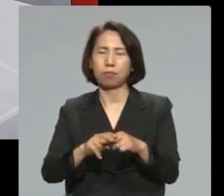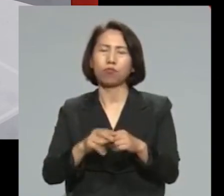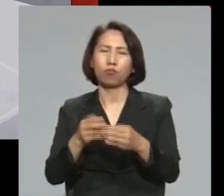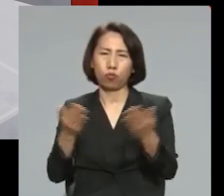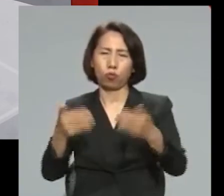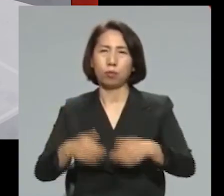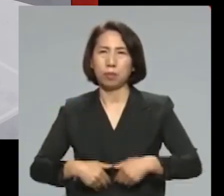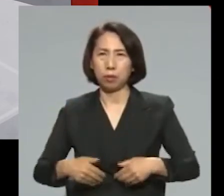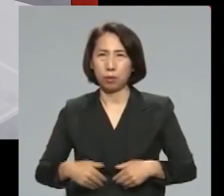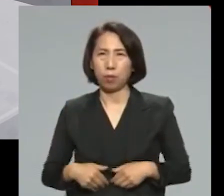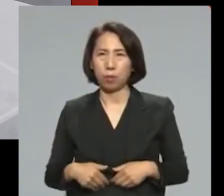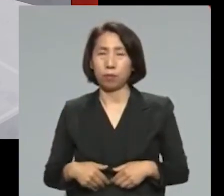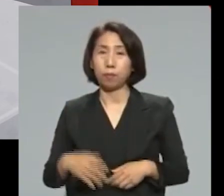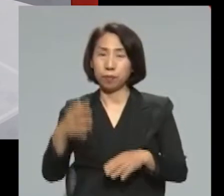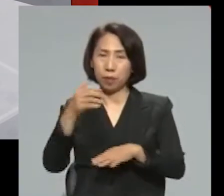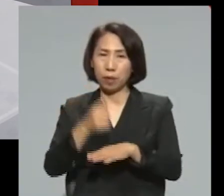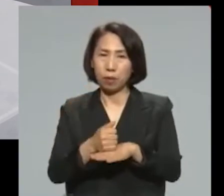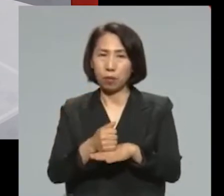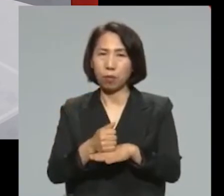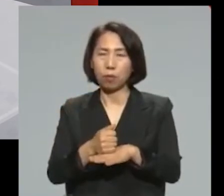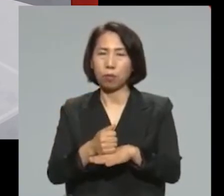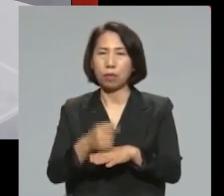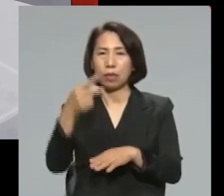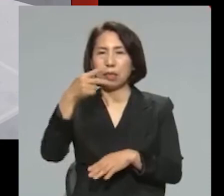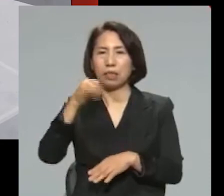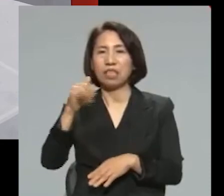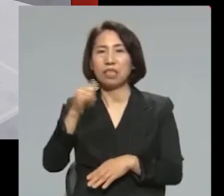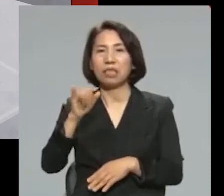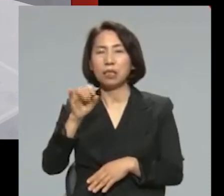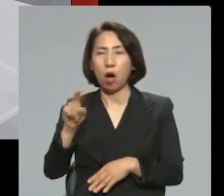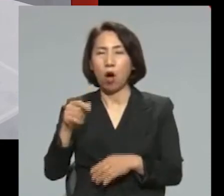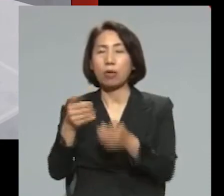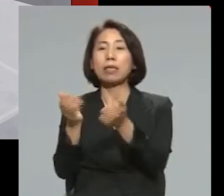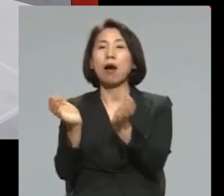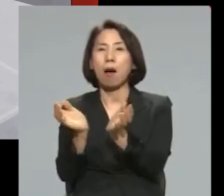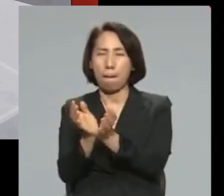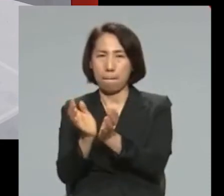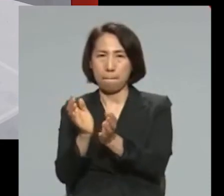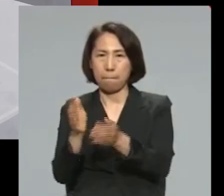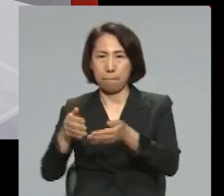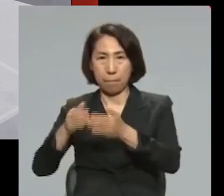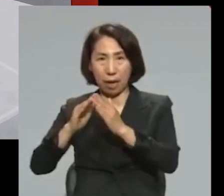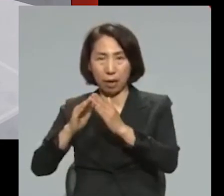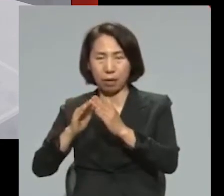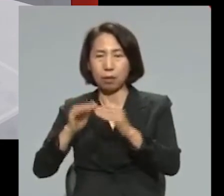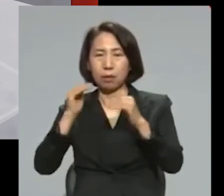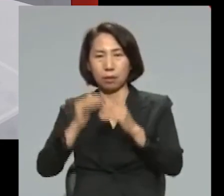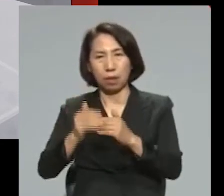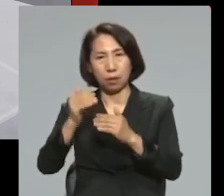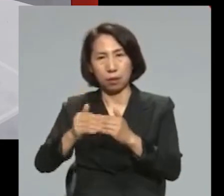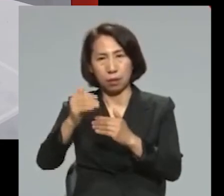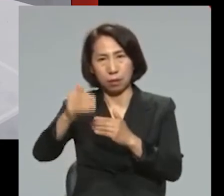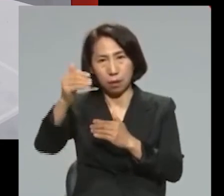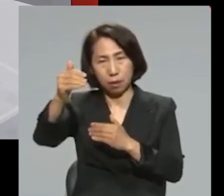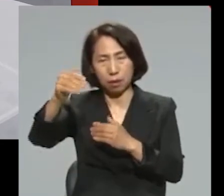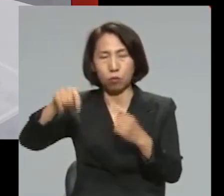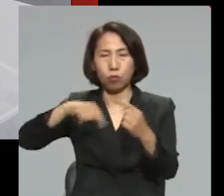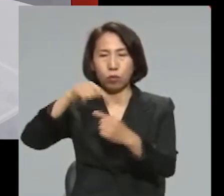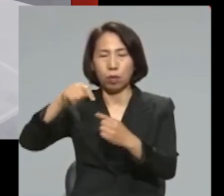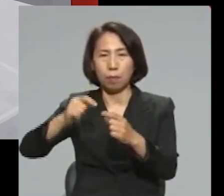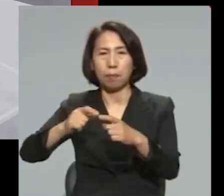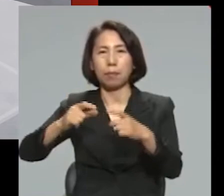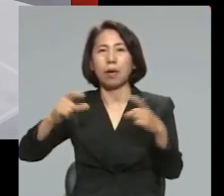됩니다. 그래서는 시니어 클럽을 설치를 해서 한 단계 한 단계 확대를 해서 운영을 하고자